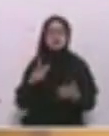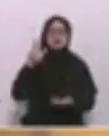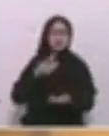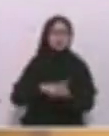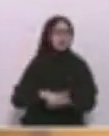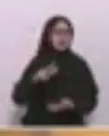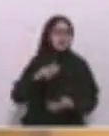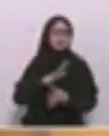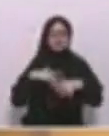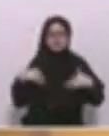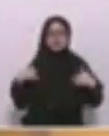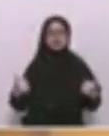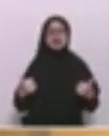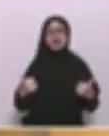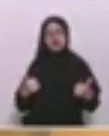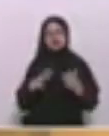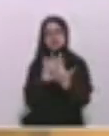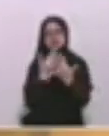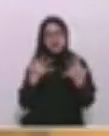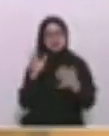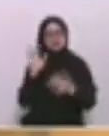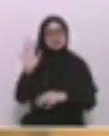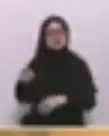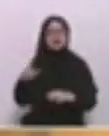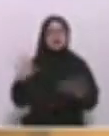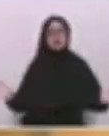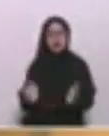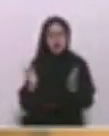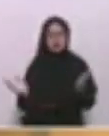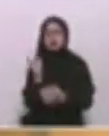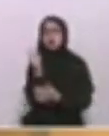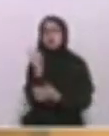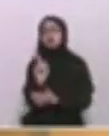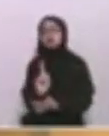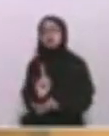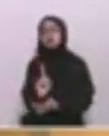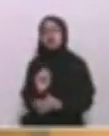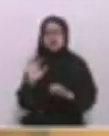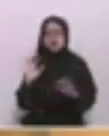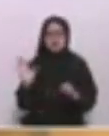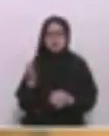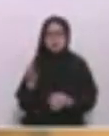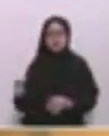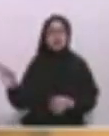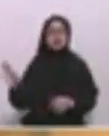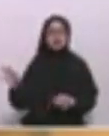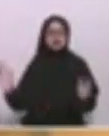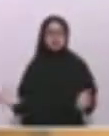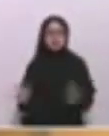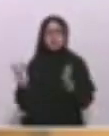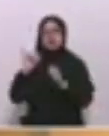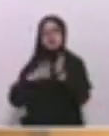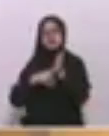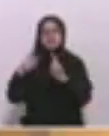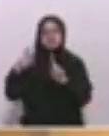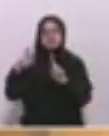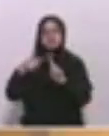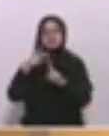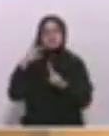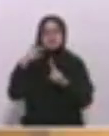kesejahteraan untuk masyarakat kita kita yang di sana kita bangun dulu ekonominya mereka baru kemudian kita berbicara soal infrastruktur yang lainnya kita